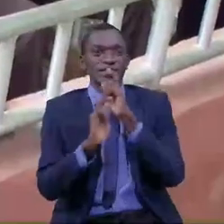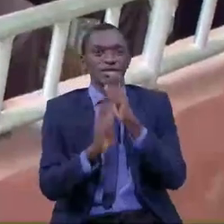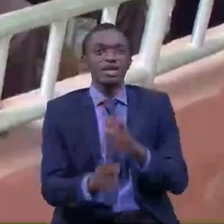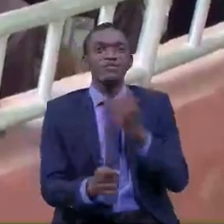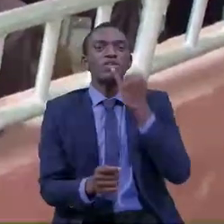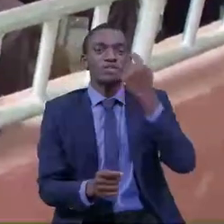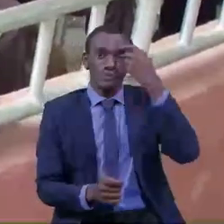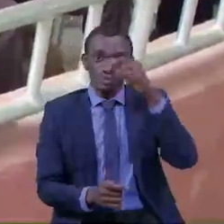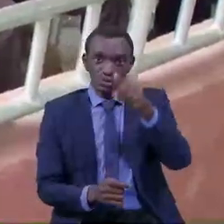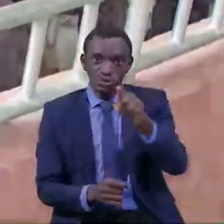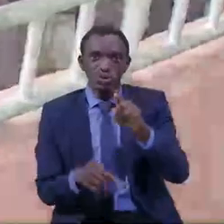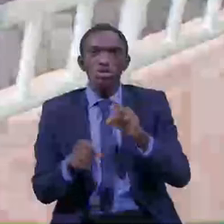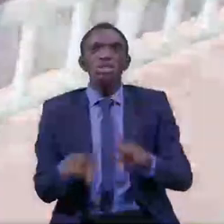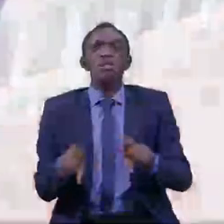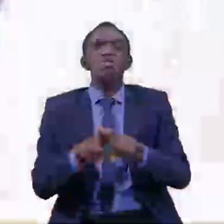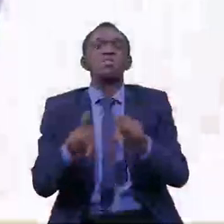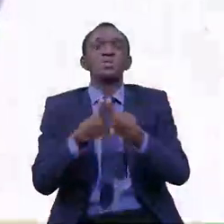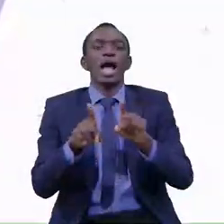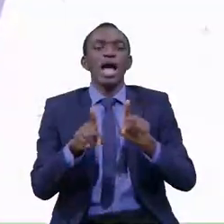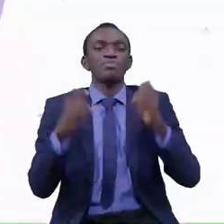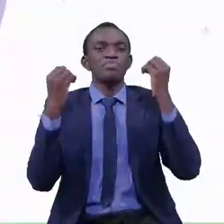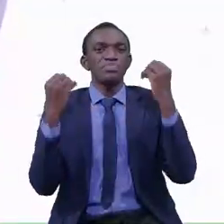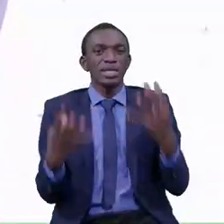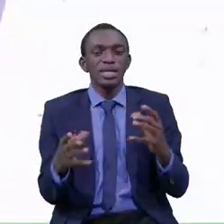Tout cela que notre Dieu appellera.